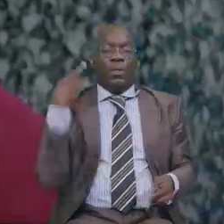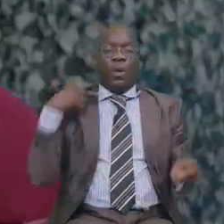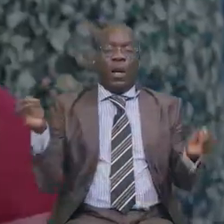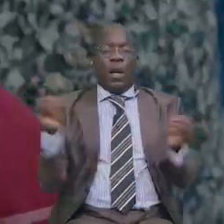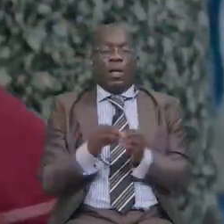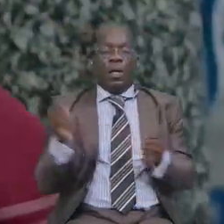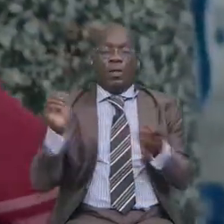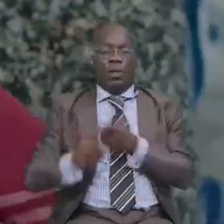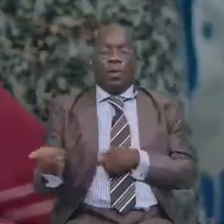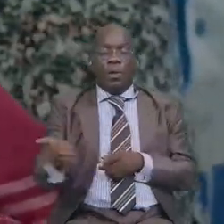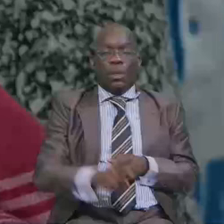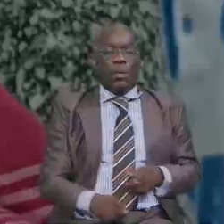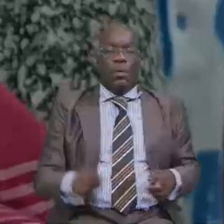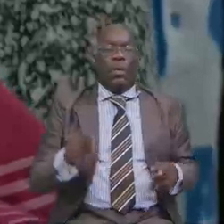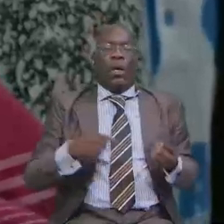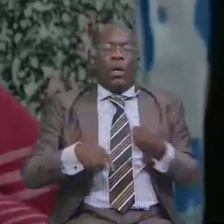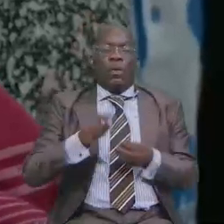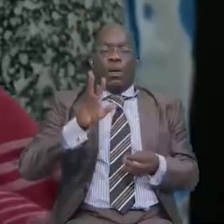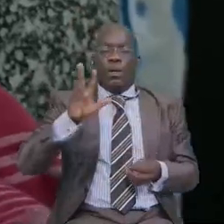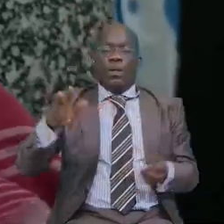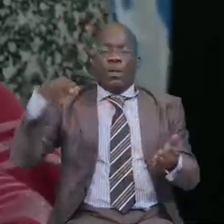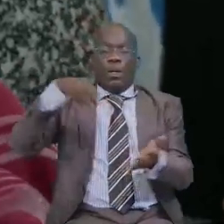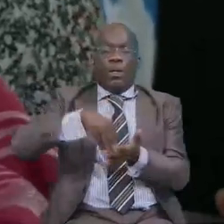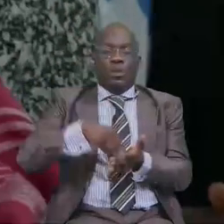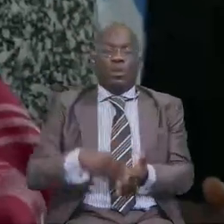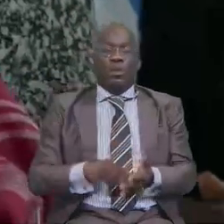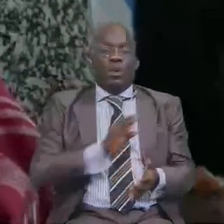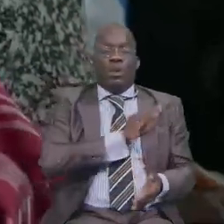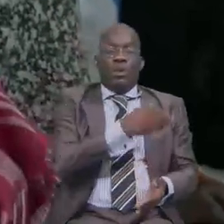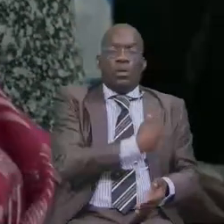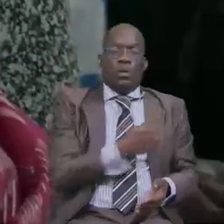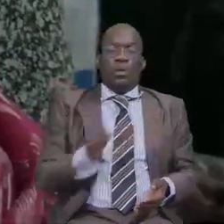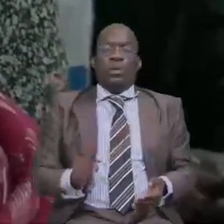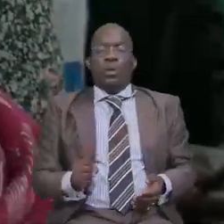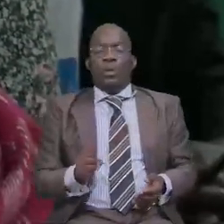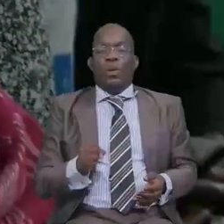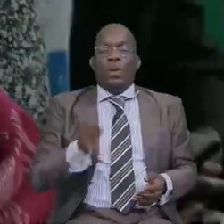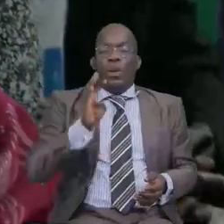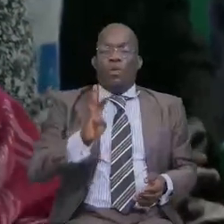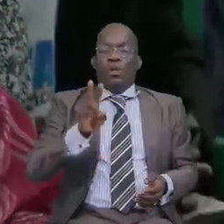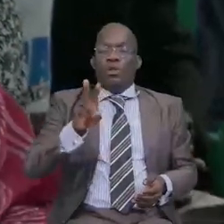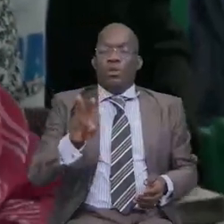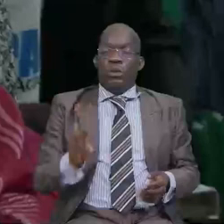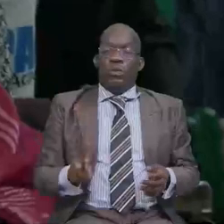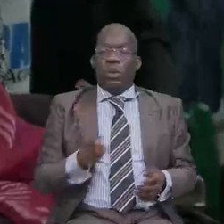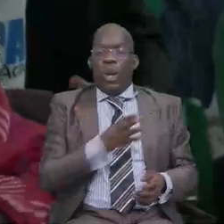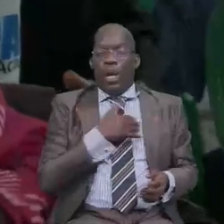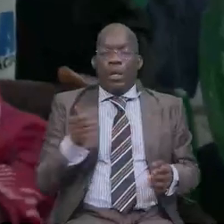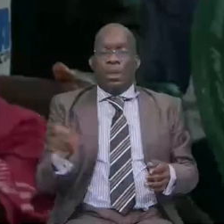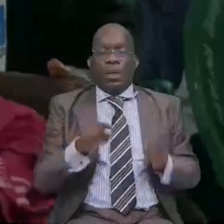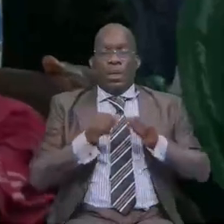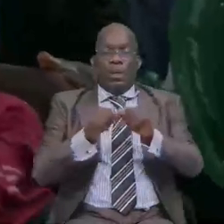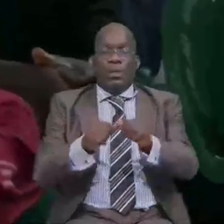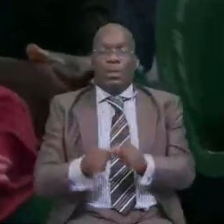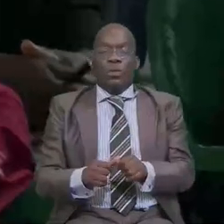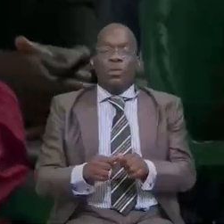d'environ 3000 âmes. Verset 42. Ils persévéraient dans l'enseignement, ils persévéraient. Ils